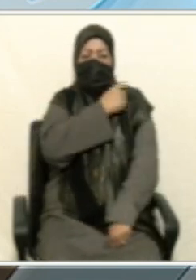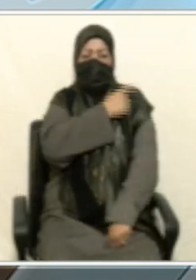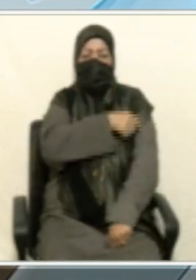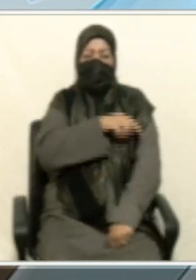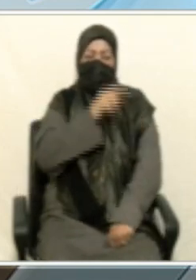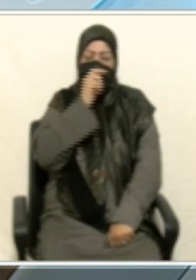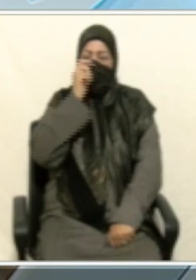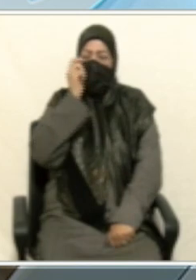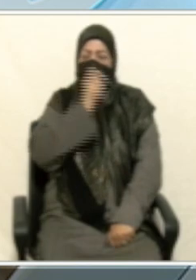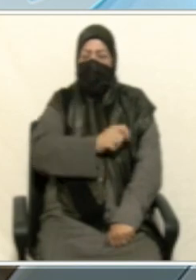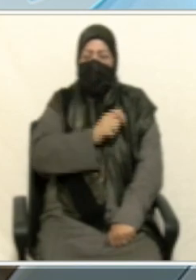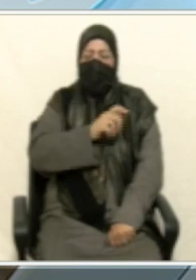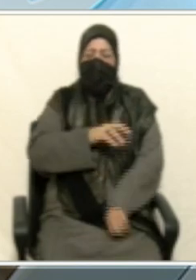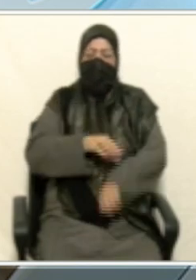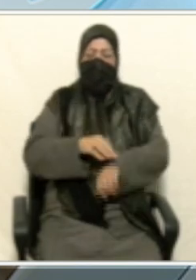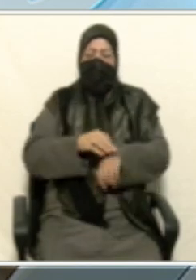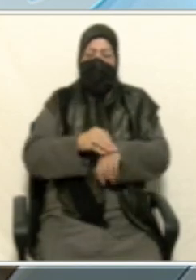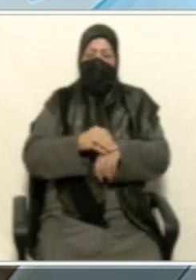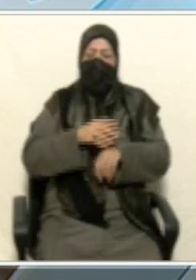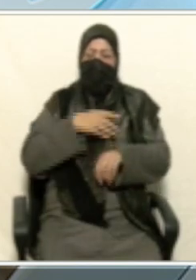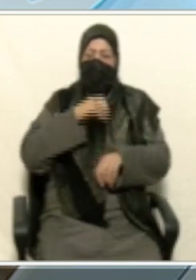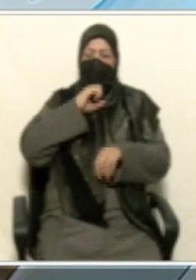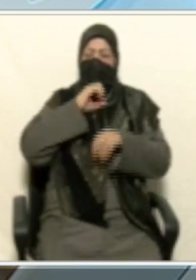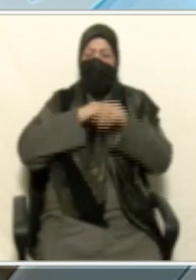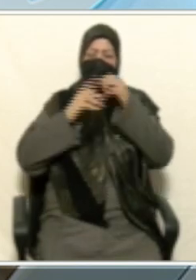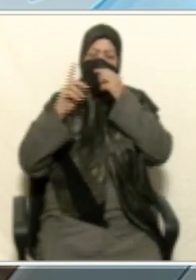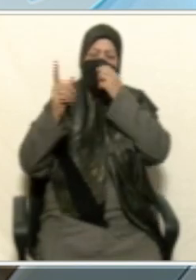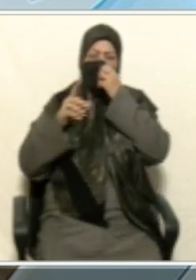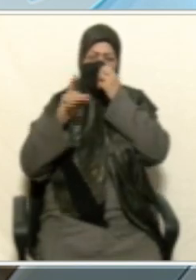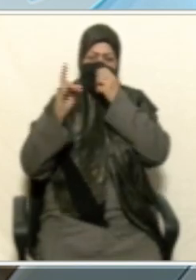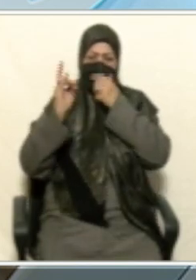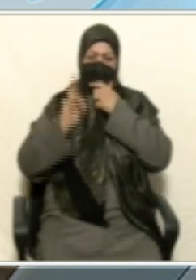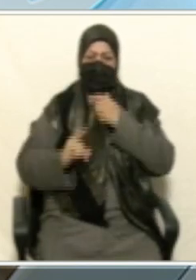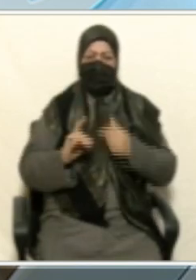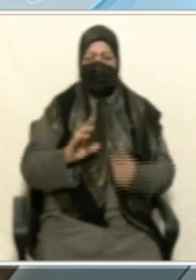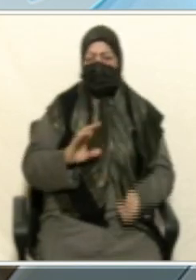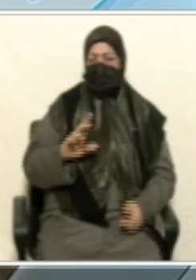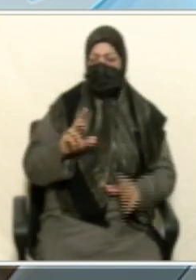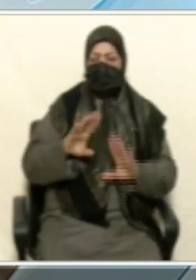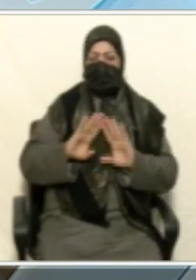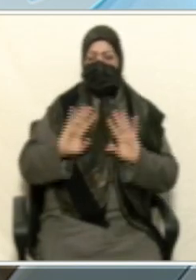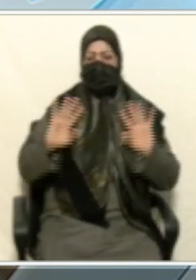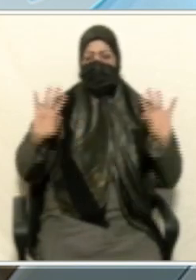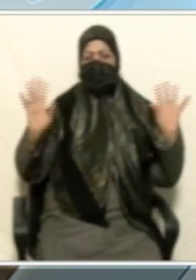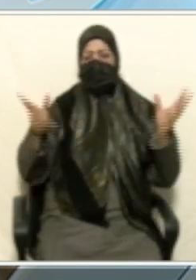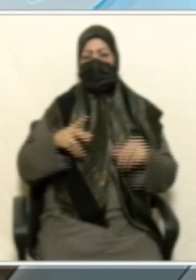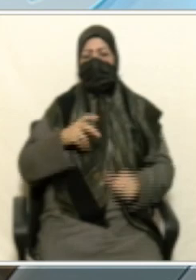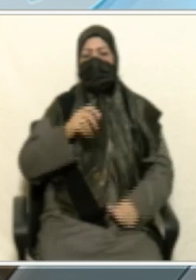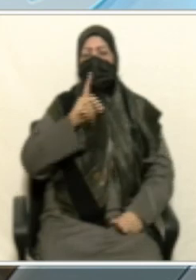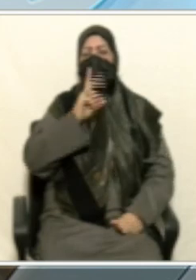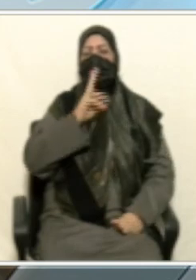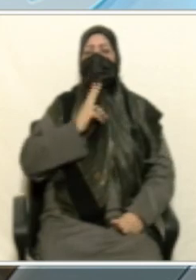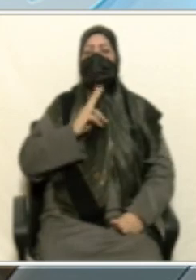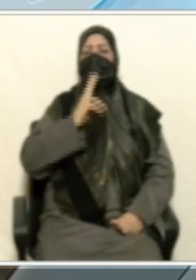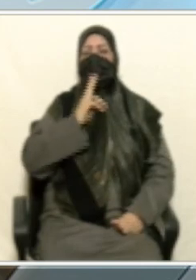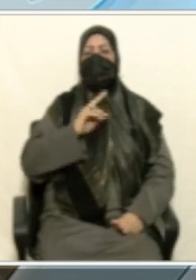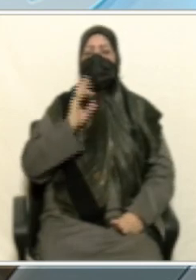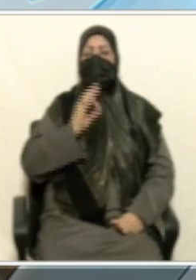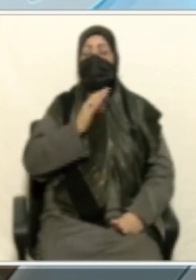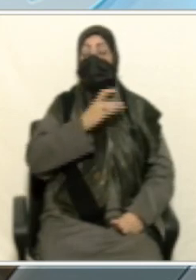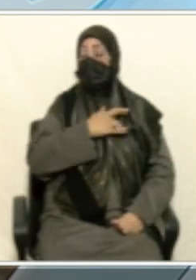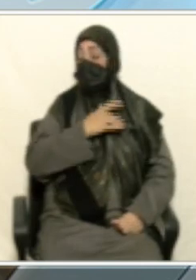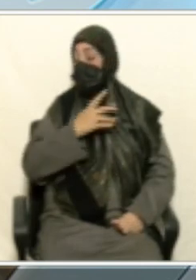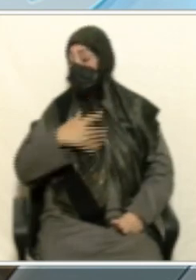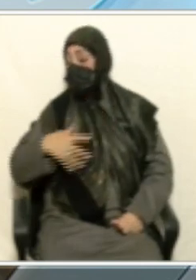الله عليه وسلم من يراعي المصلين بجانبه بأنه من أكمل الناس إيمانا، قال أكمل المؤمنين